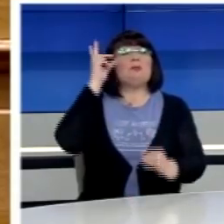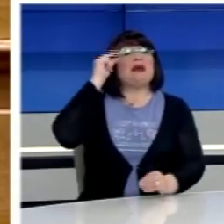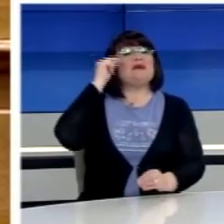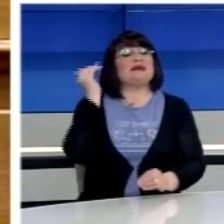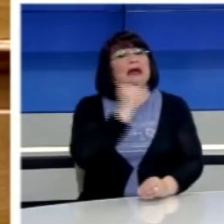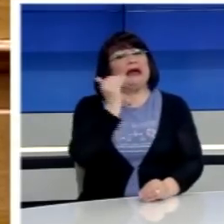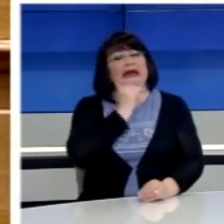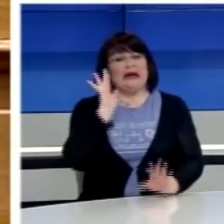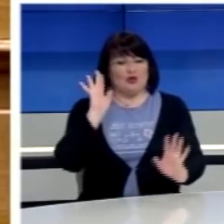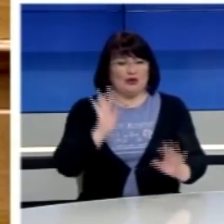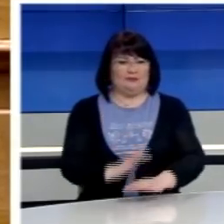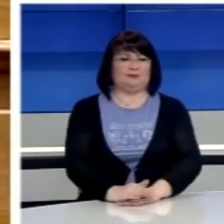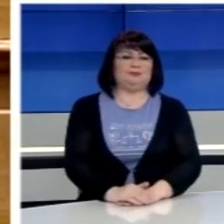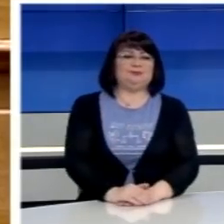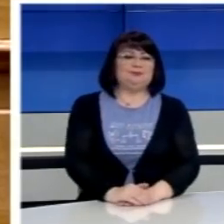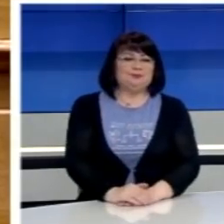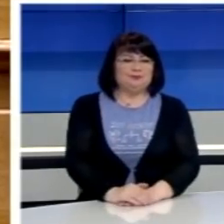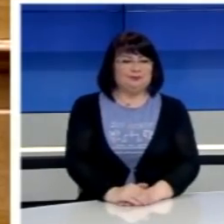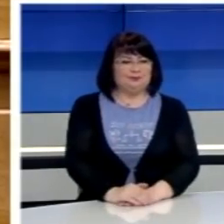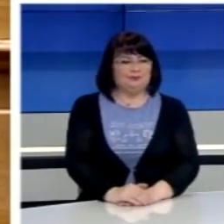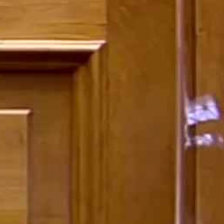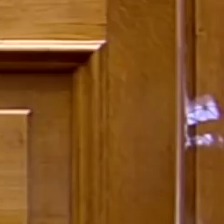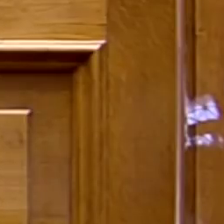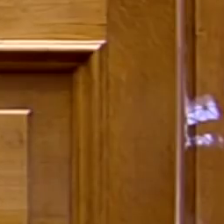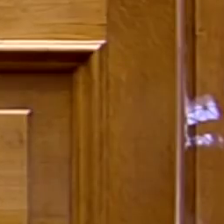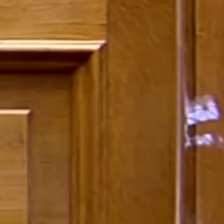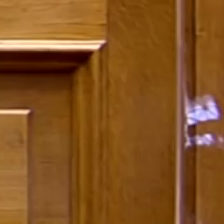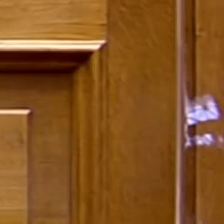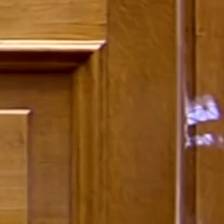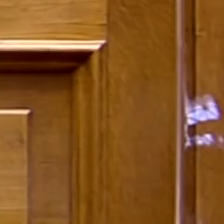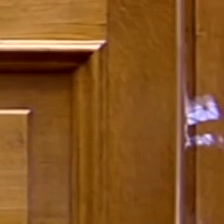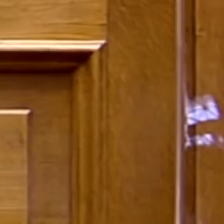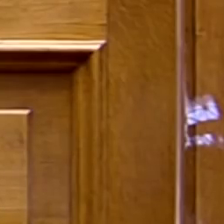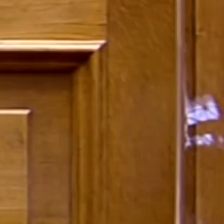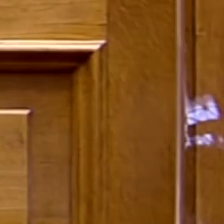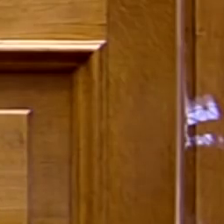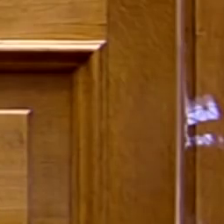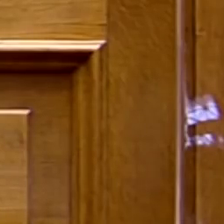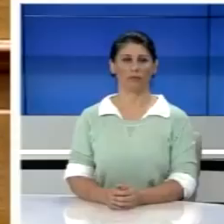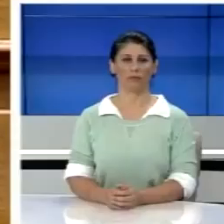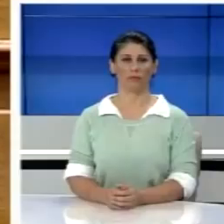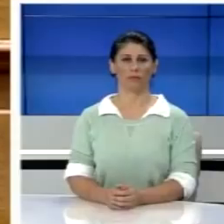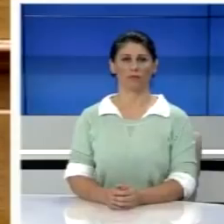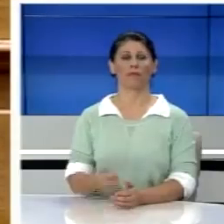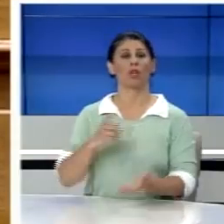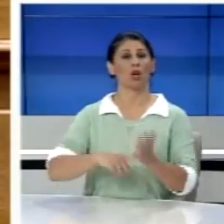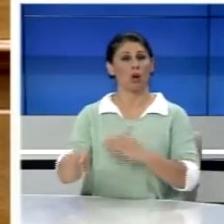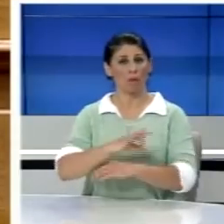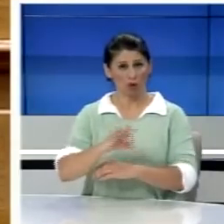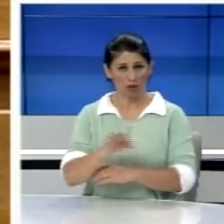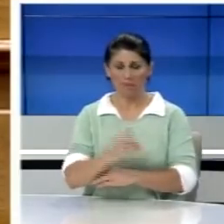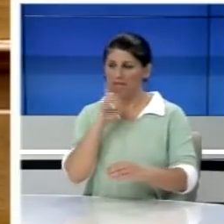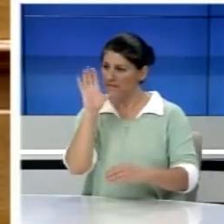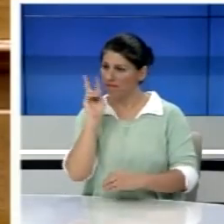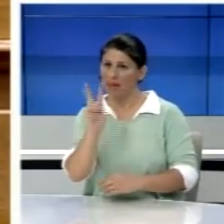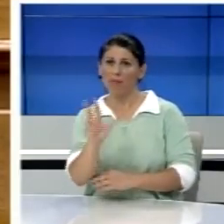σύντομα. Σχεδόν κάθε πρόβλεψη του νομοσχεδίου έρχεται να φωτίσει την πραγματικότητα που έχει οδηγήσει τη σημερινή κατάσταση στα